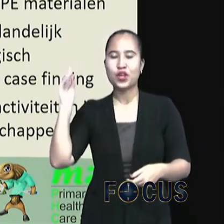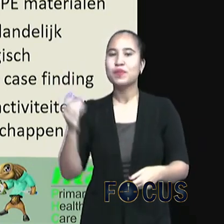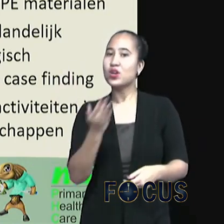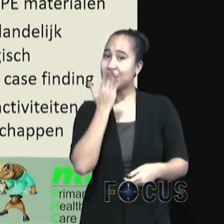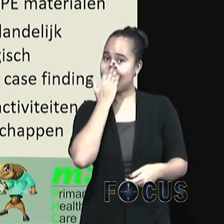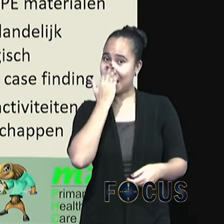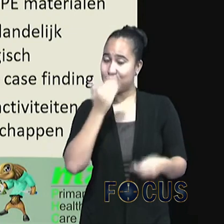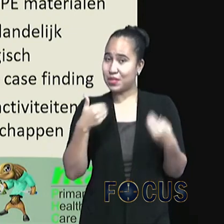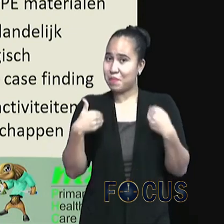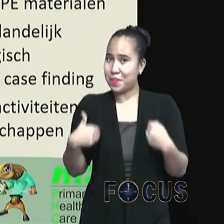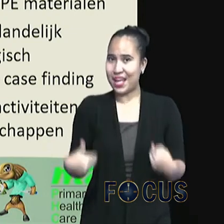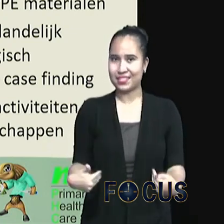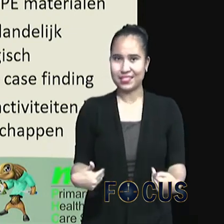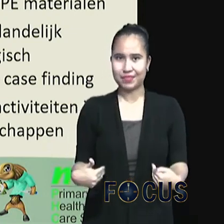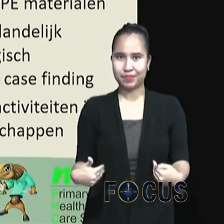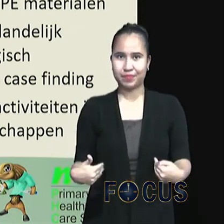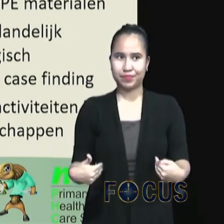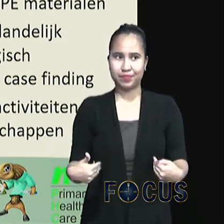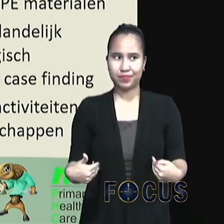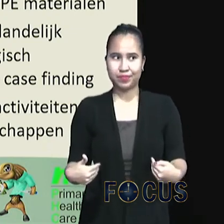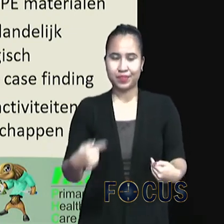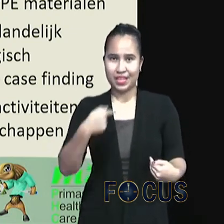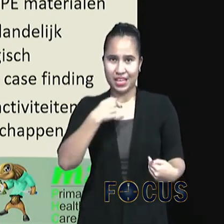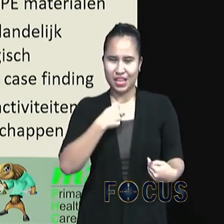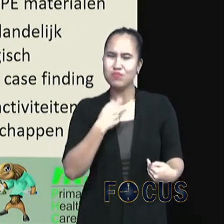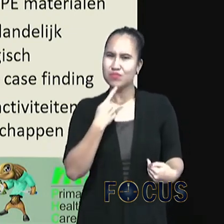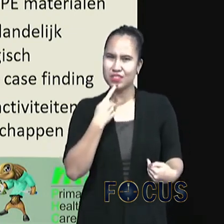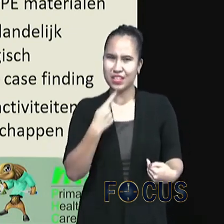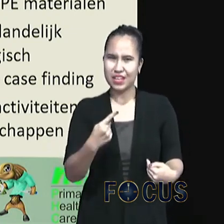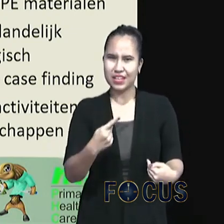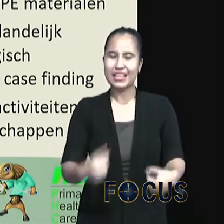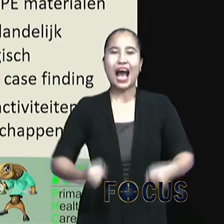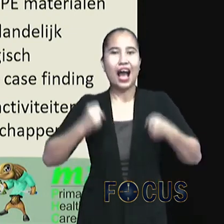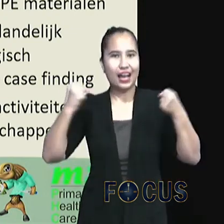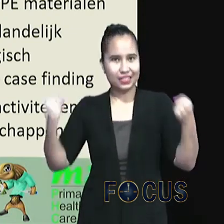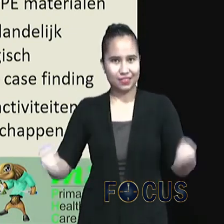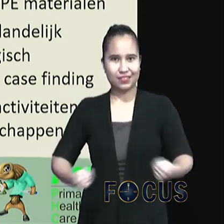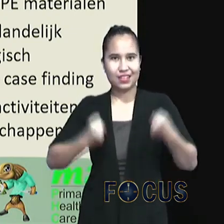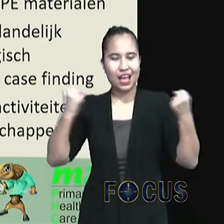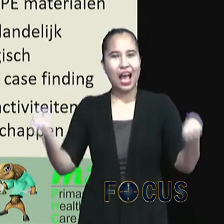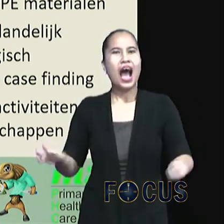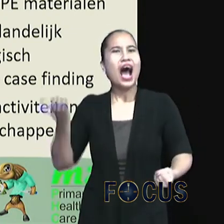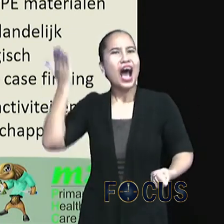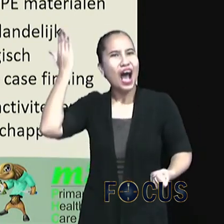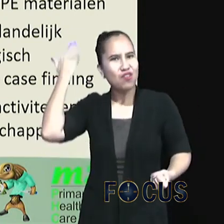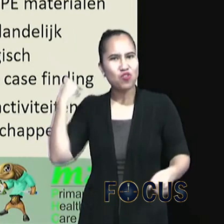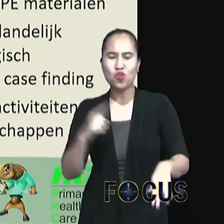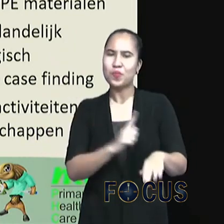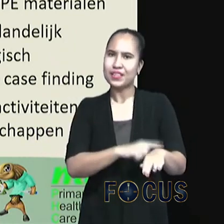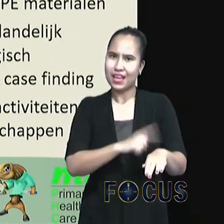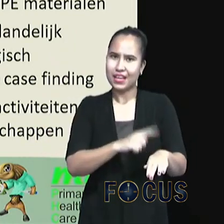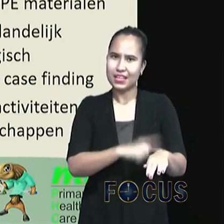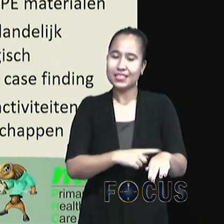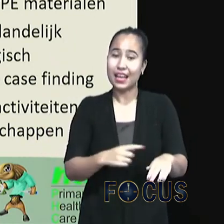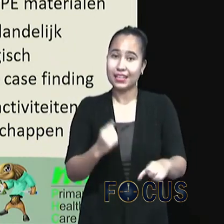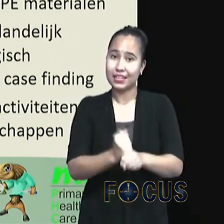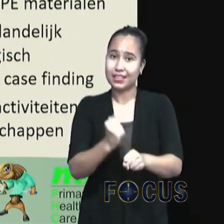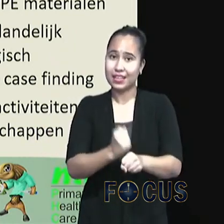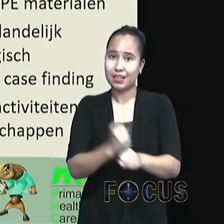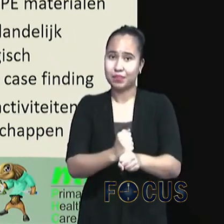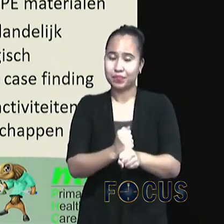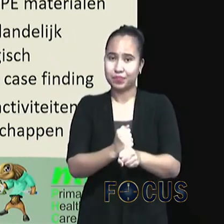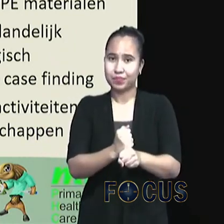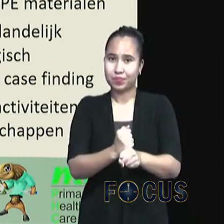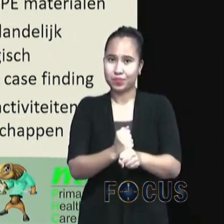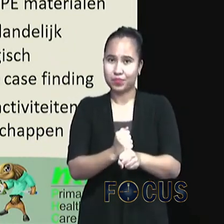broeders. Ik moet aangeven dat de activiteiten die de afgelopen tijden zijn uitgevoerd zich concentreren